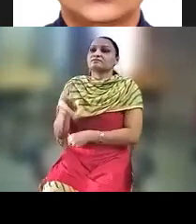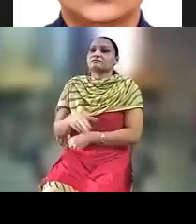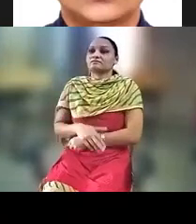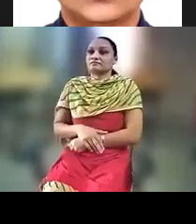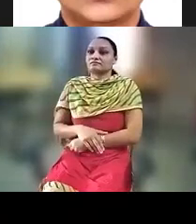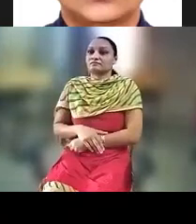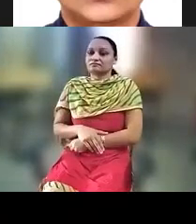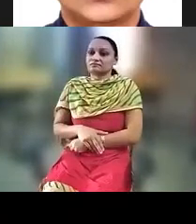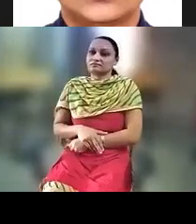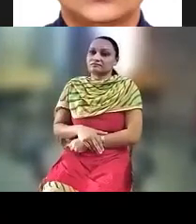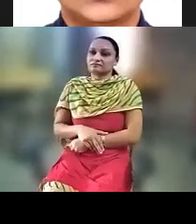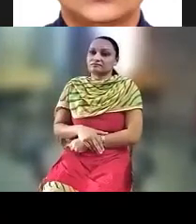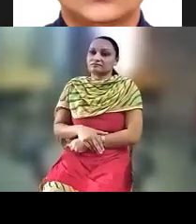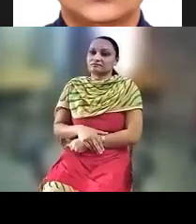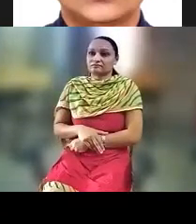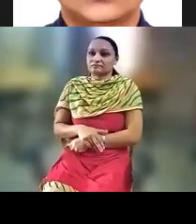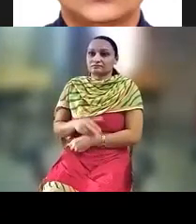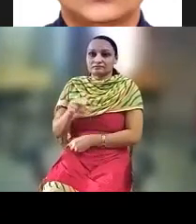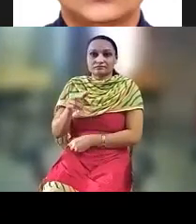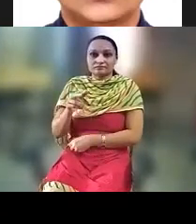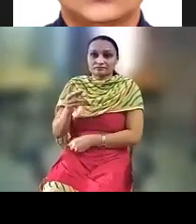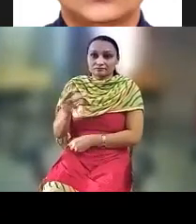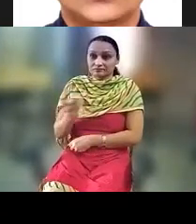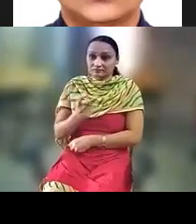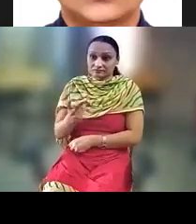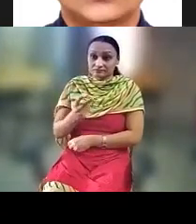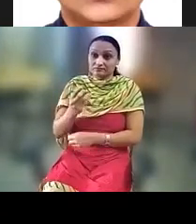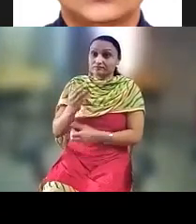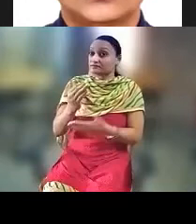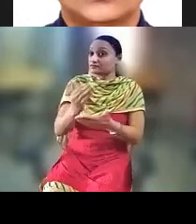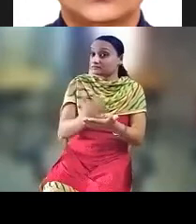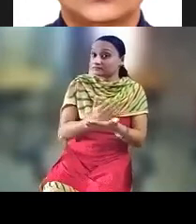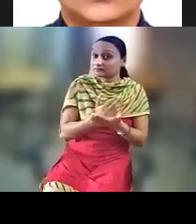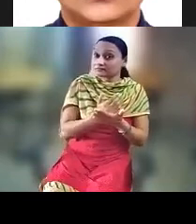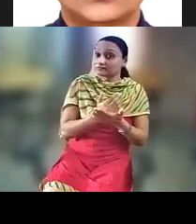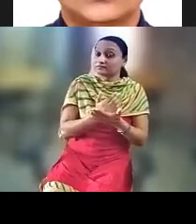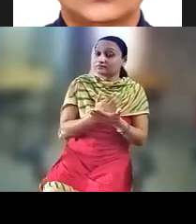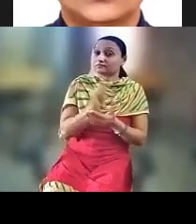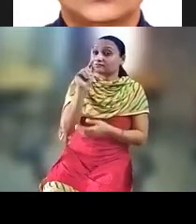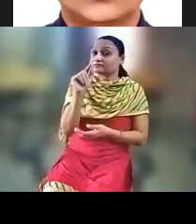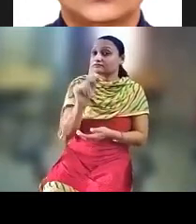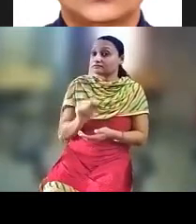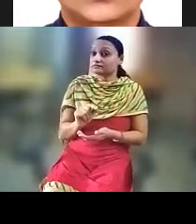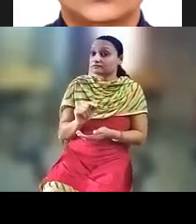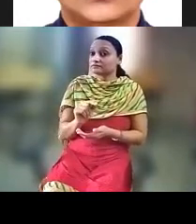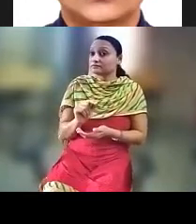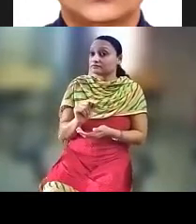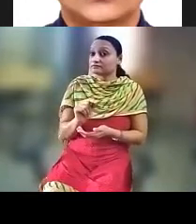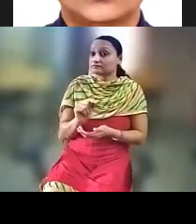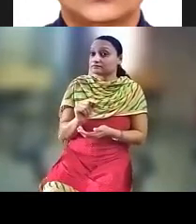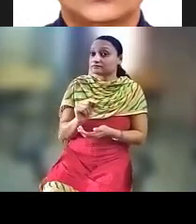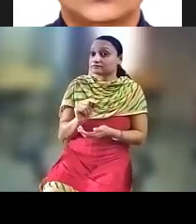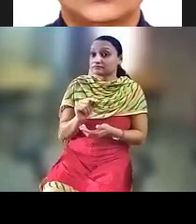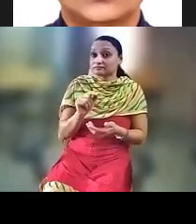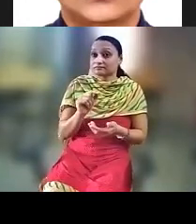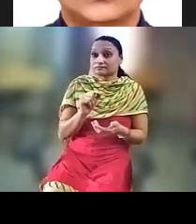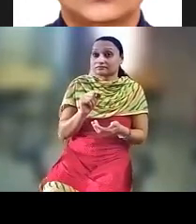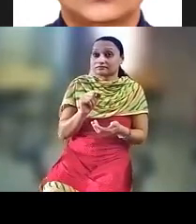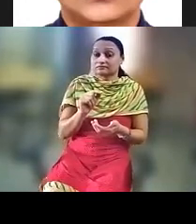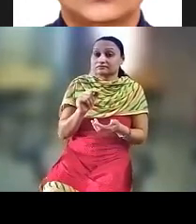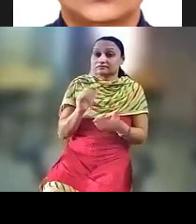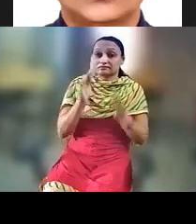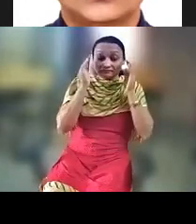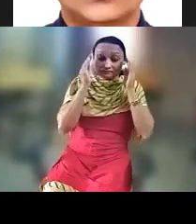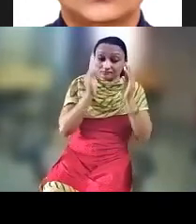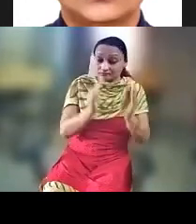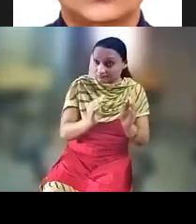इस सब के लिए जो प्रोटेक्टिव फैक्टर्स हैं, जो इन सब के लिए हमें जिस पे ध्यान देना